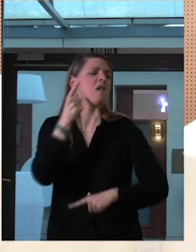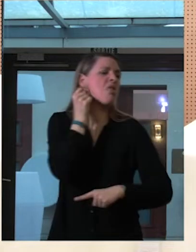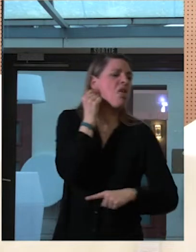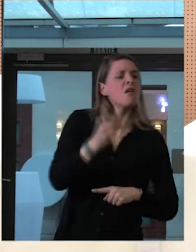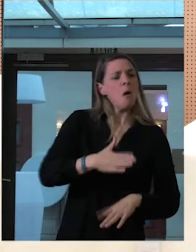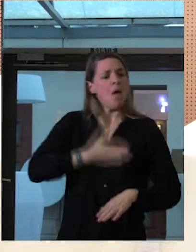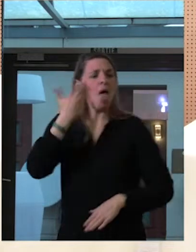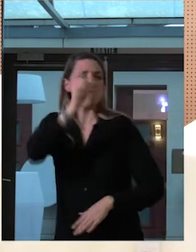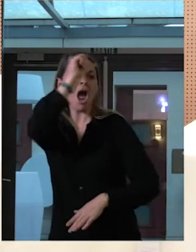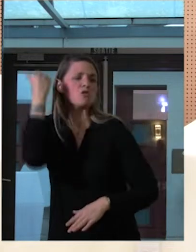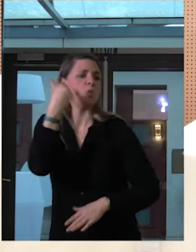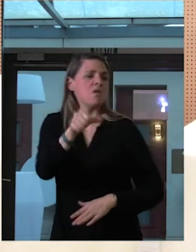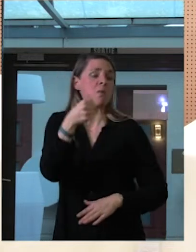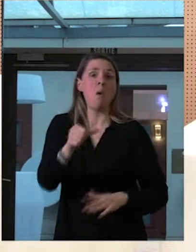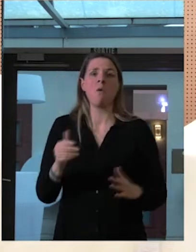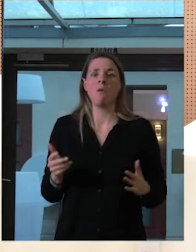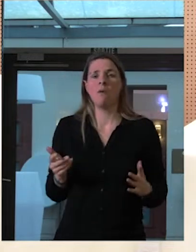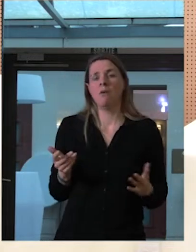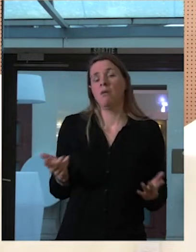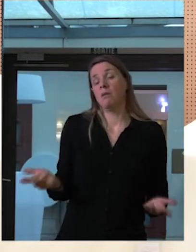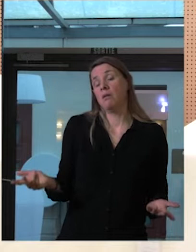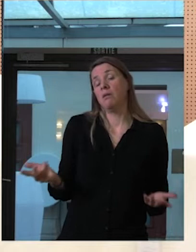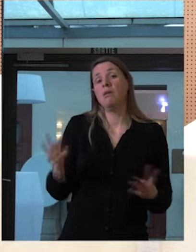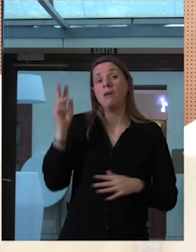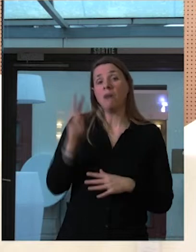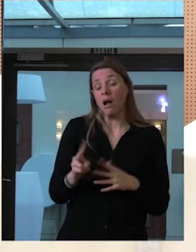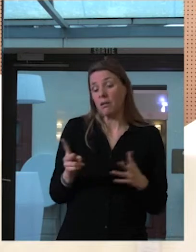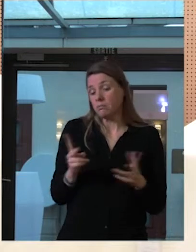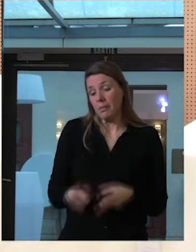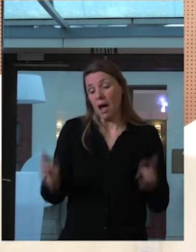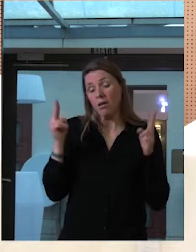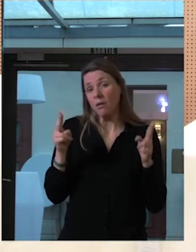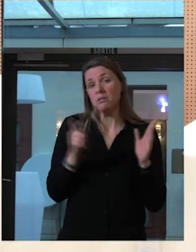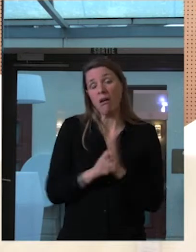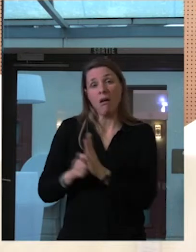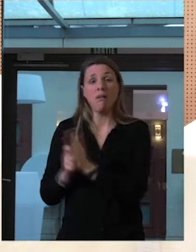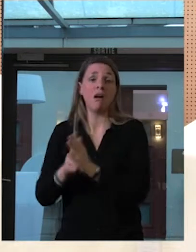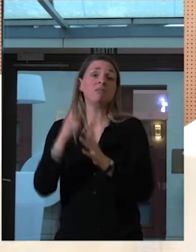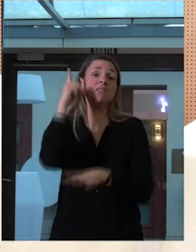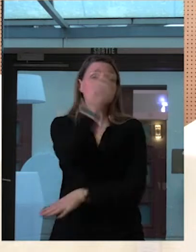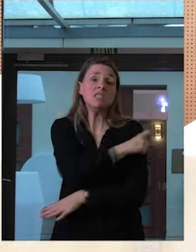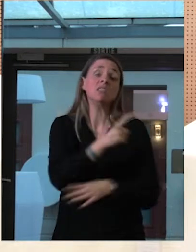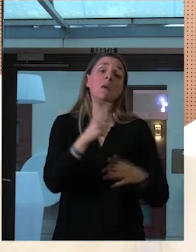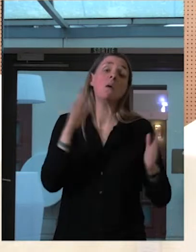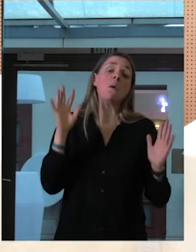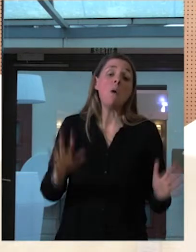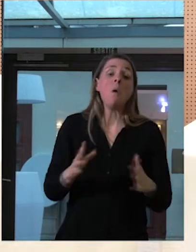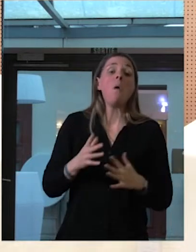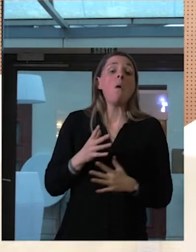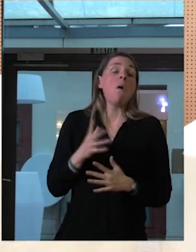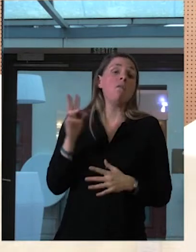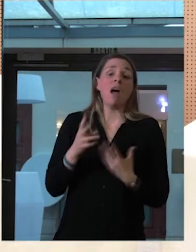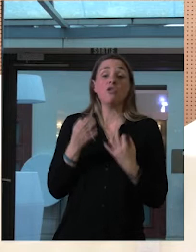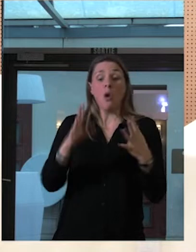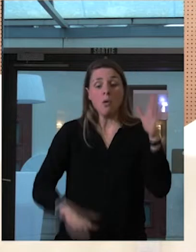Et forcément, c'est une période difficile. On fait face avec le temps. J'ai bien compris que plus